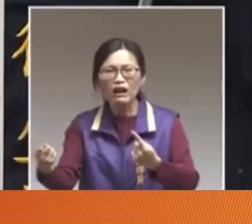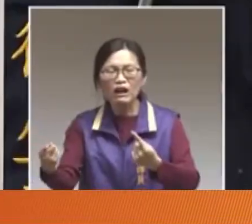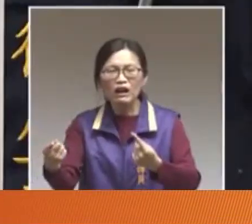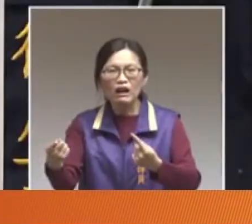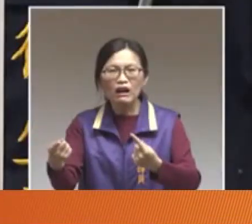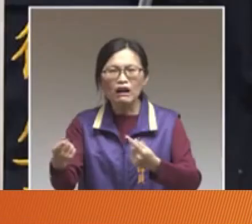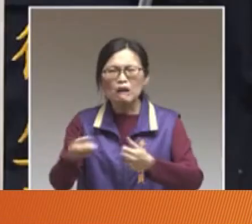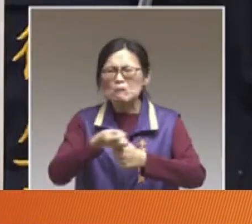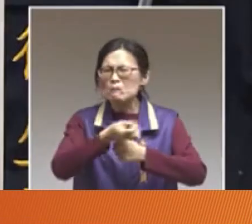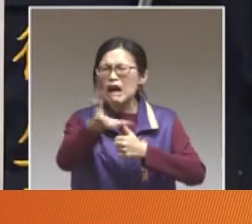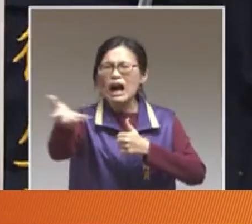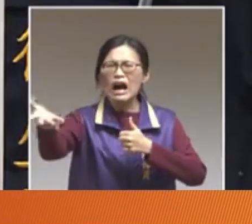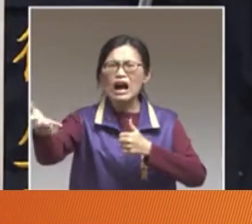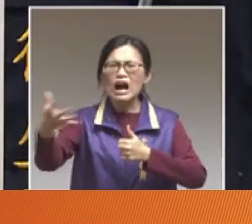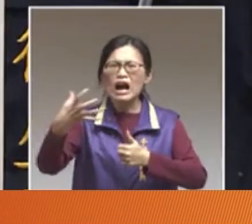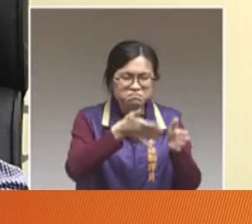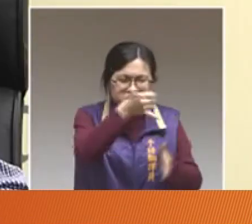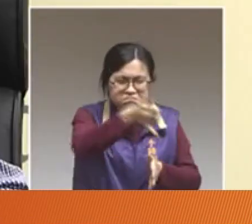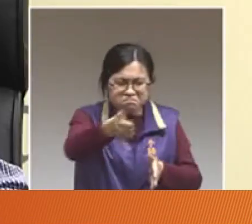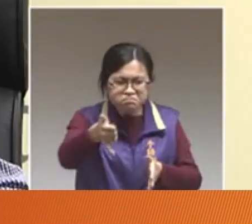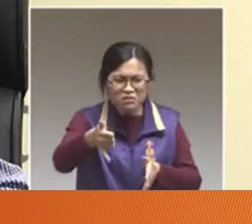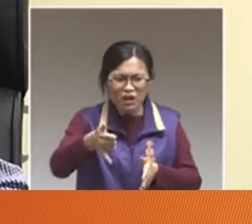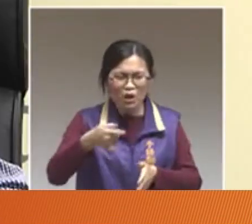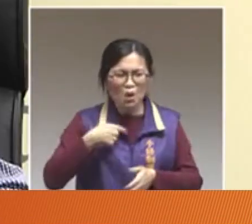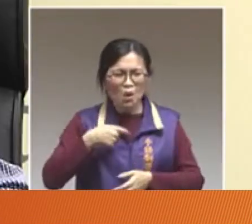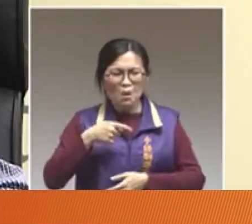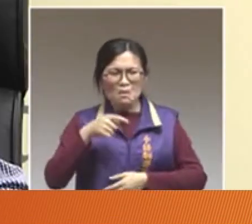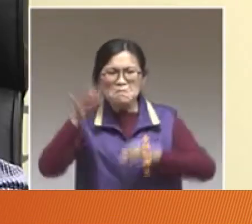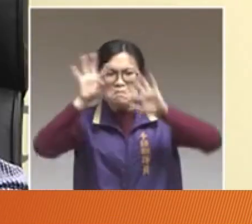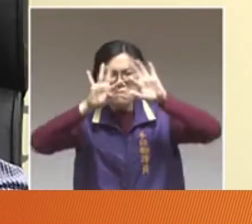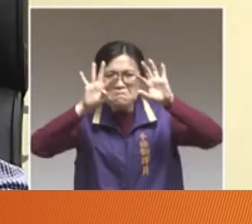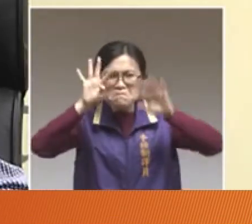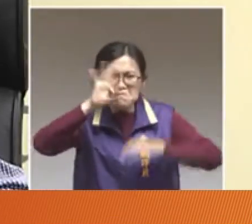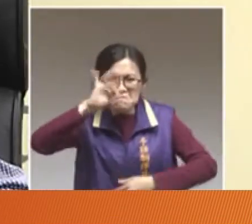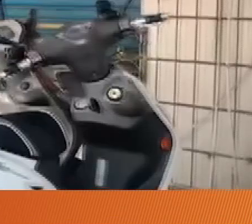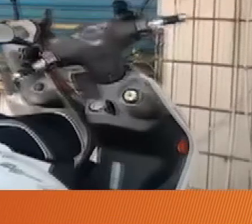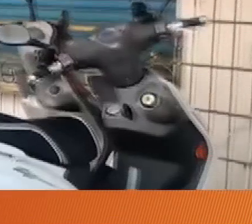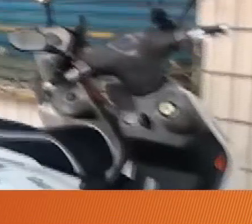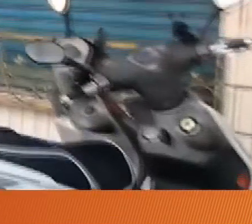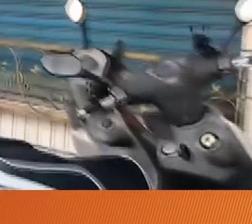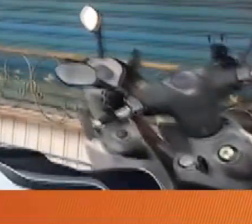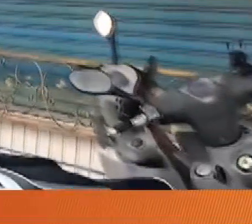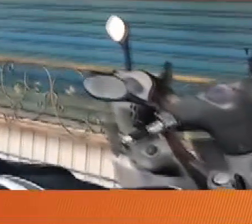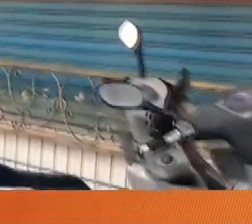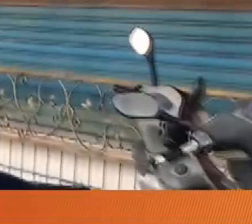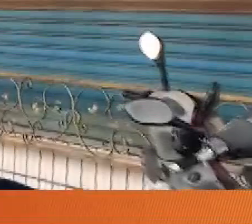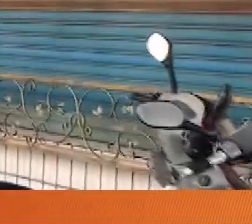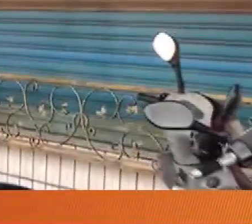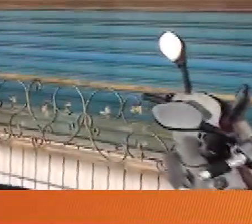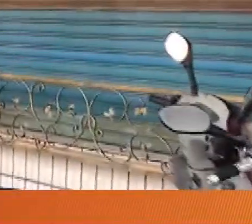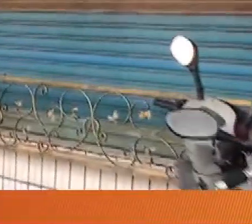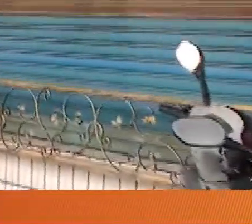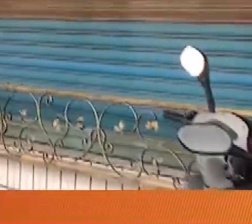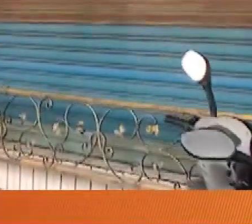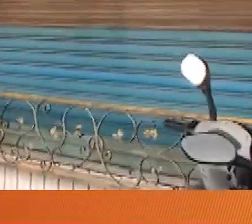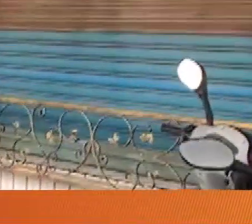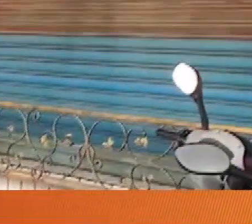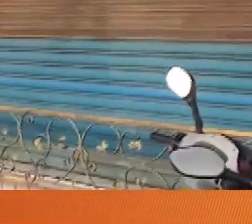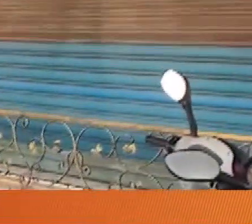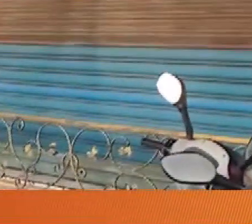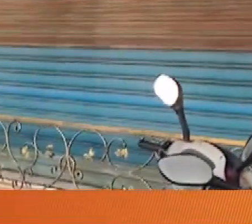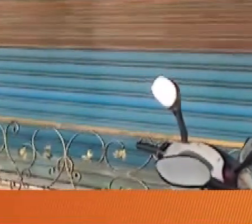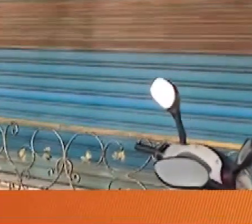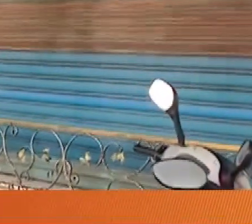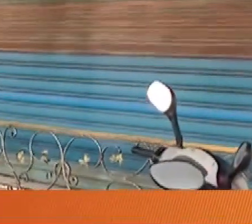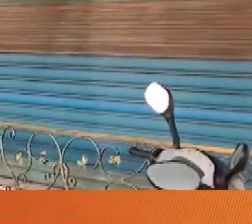少。高雄为着防疫，春节期间逐天开记者会，就连公山某一间公庙，只是确诊者为庙头前经过，嘛要大